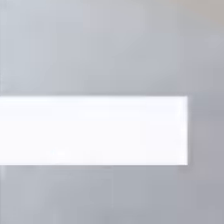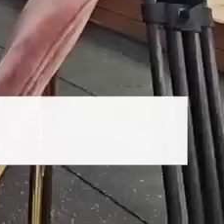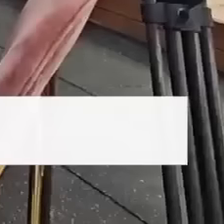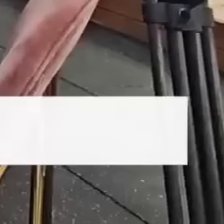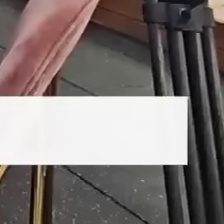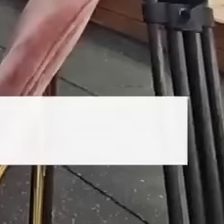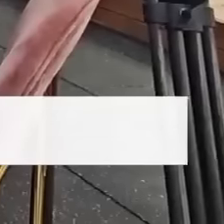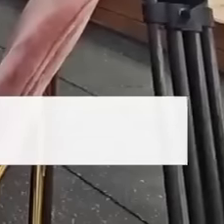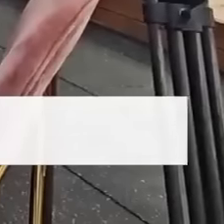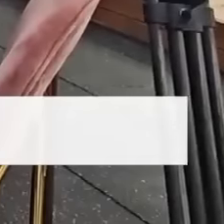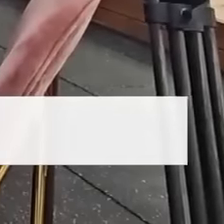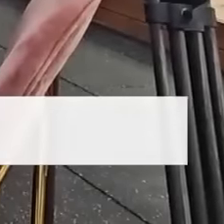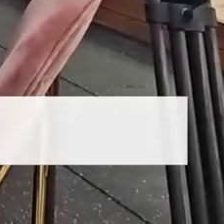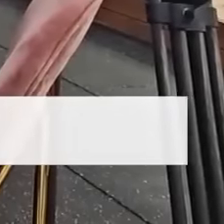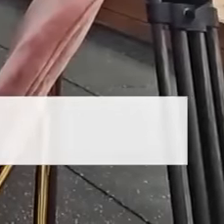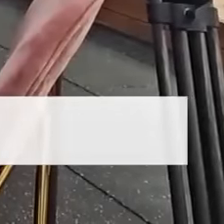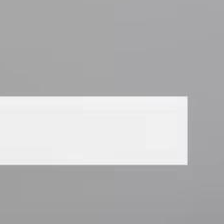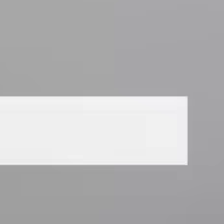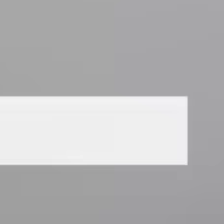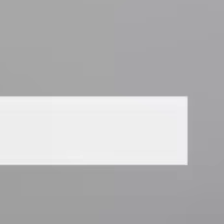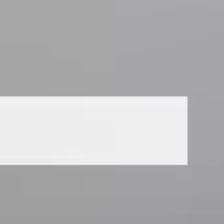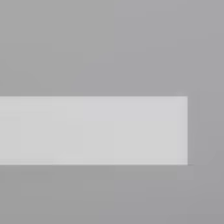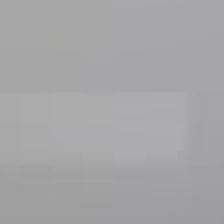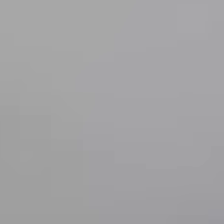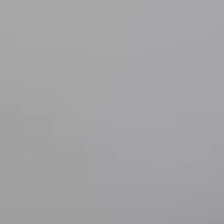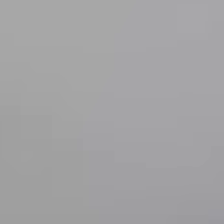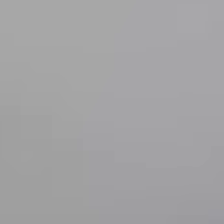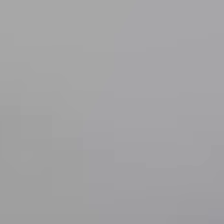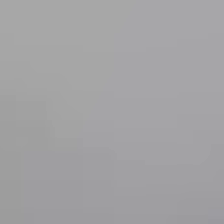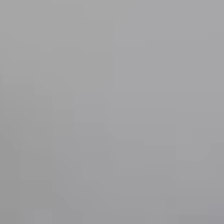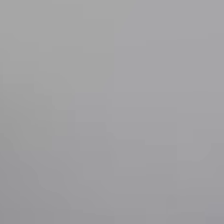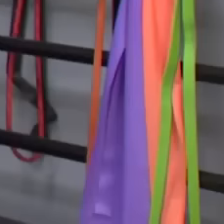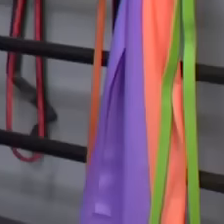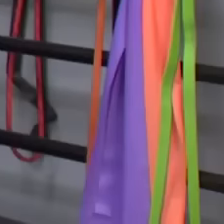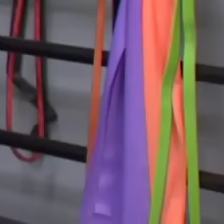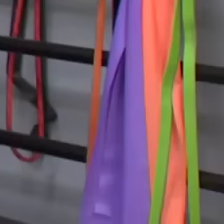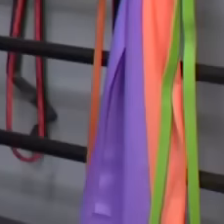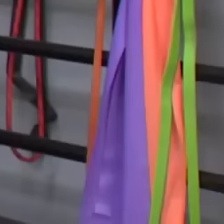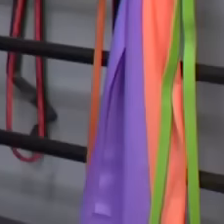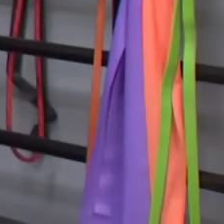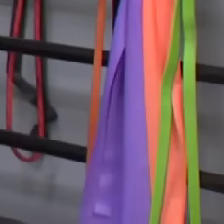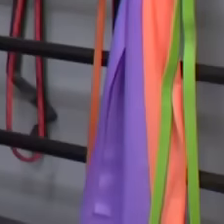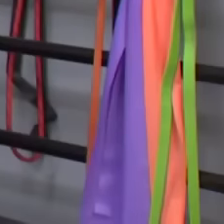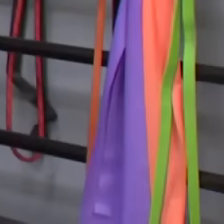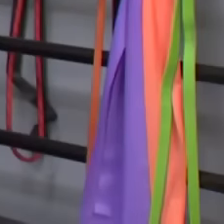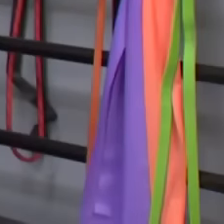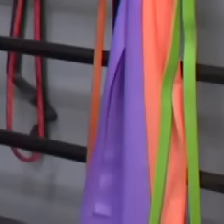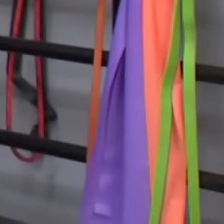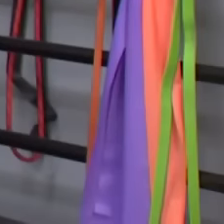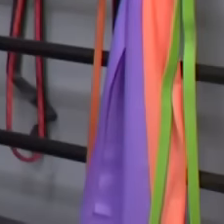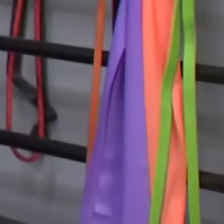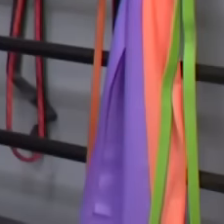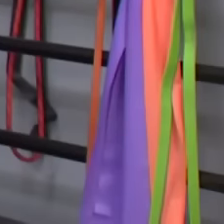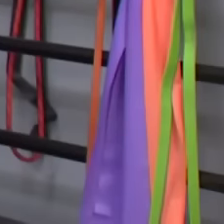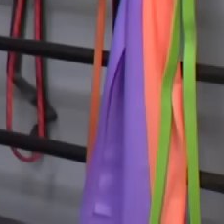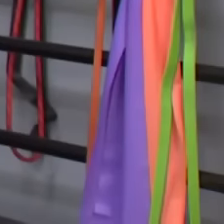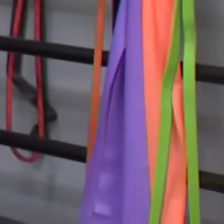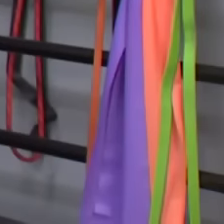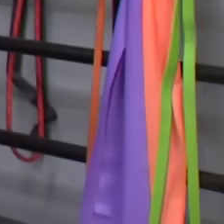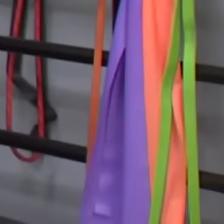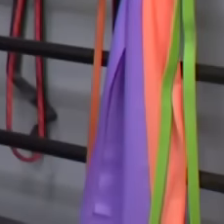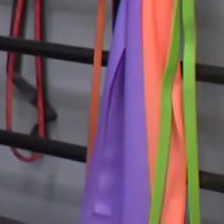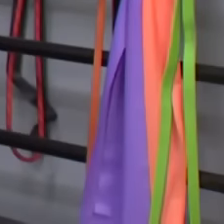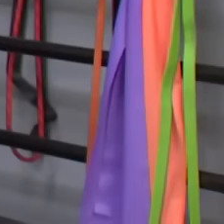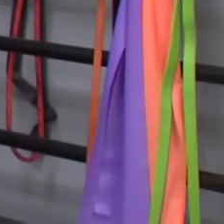따돌렸습니다. 이제는 4회전 점프를 다듬기 시작했습니다. 준환이 형 쿼드러플 사르코스 영상을 많이 보는 것